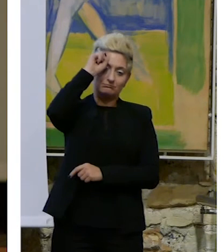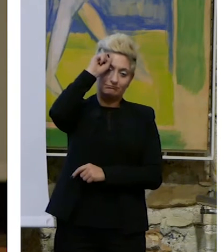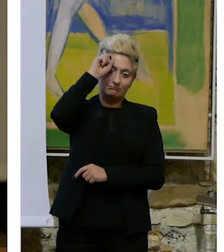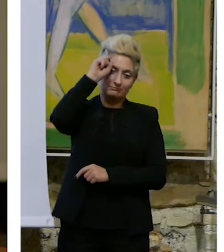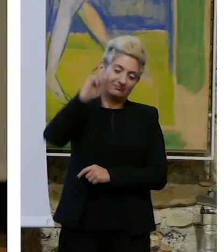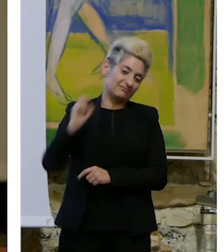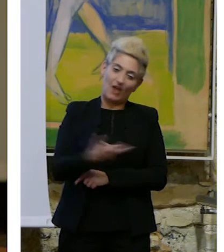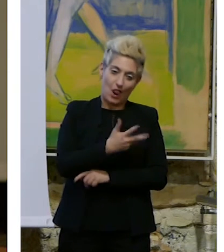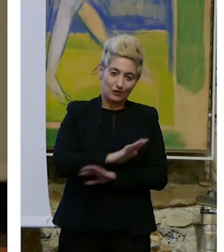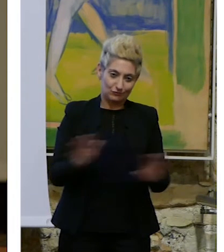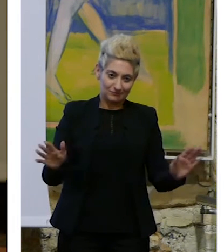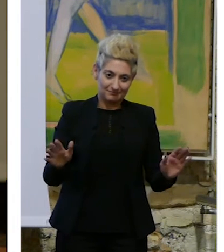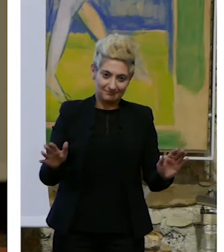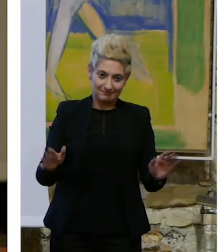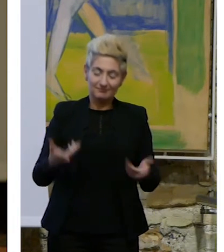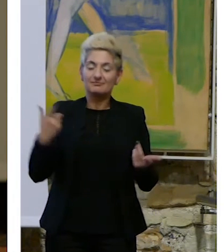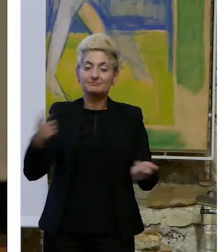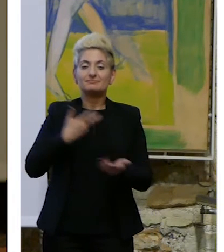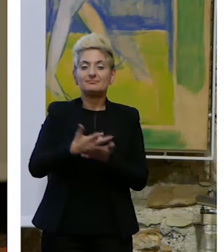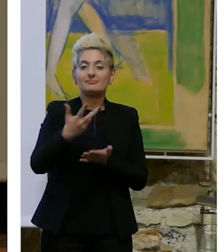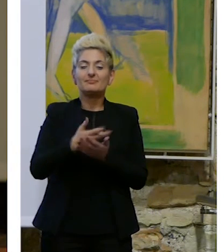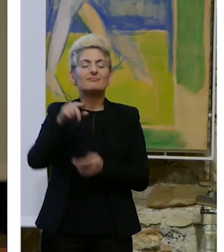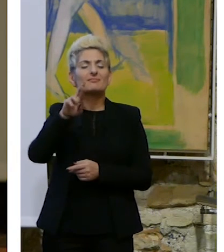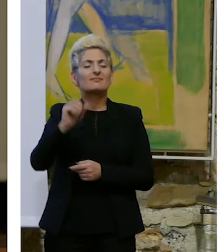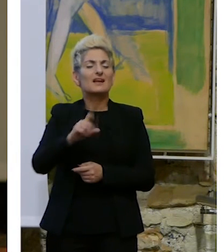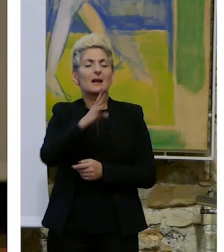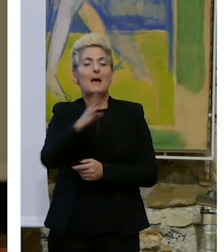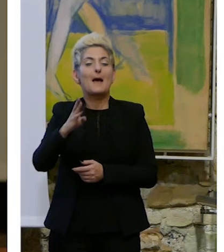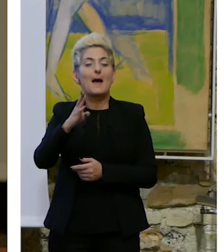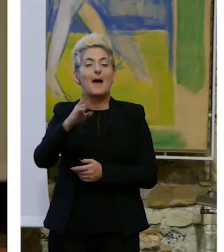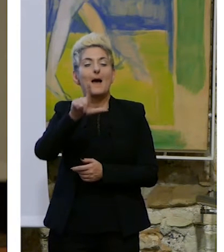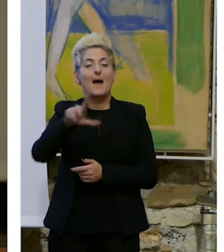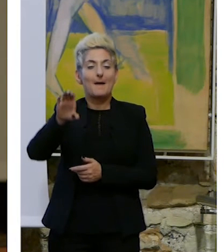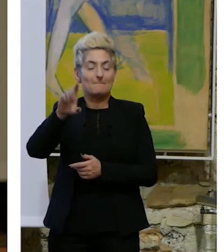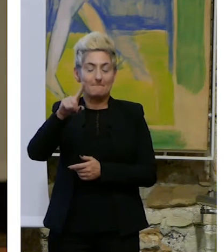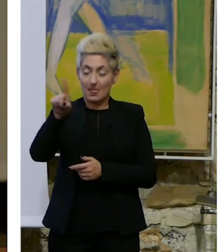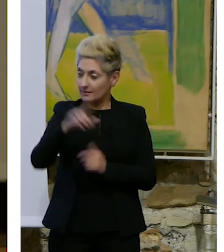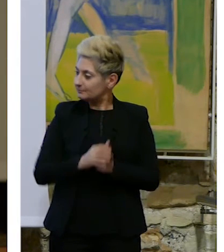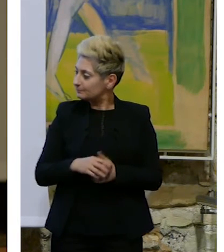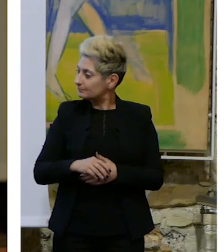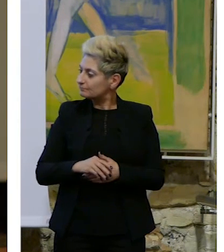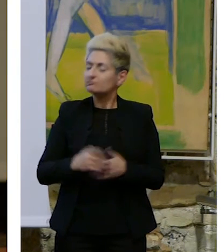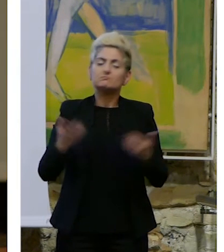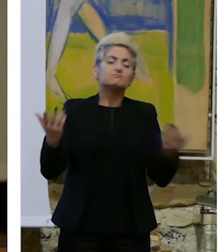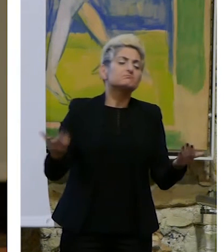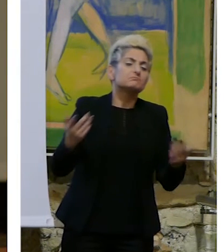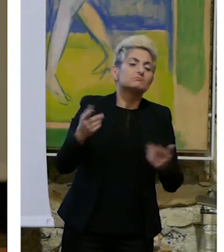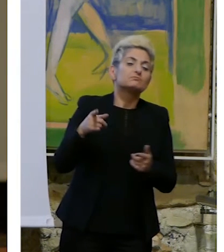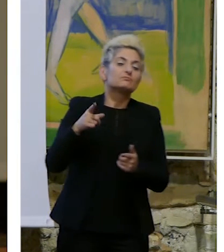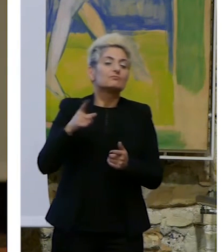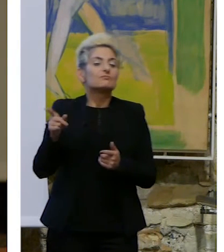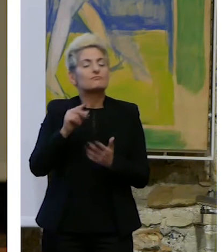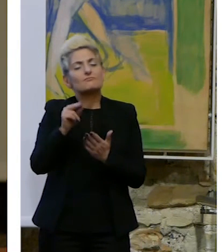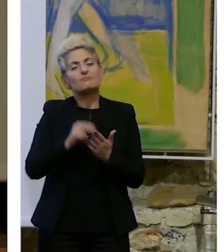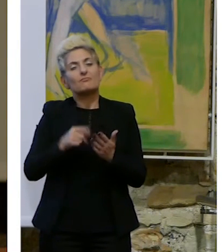una narrazione straordinaria in Rabelais. Si dice che in una